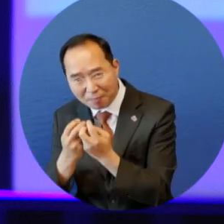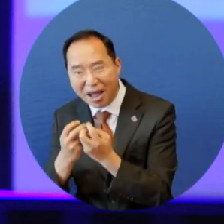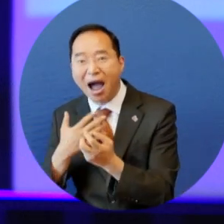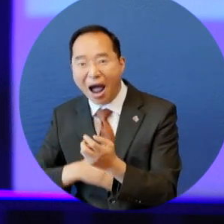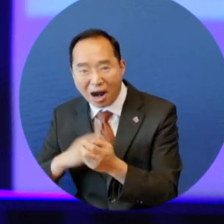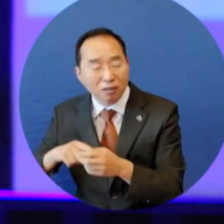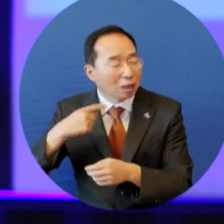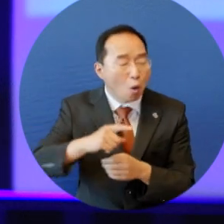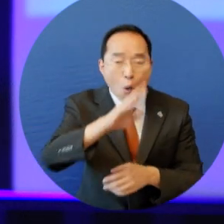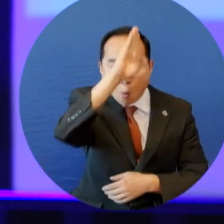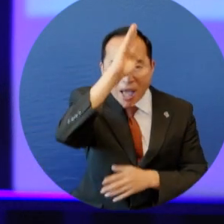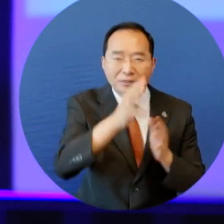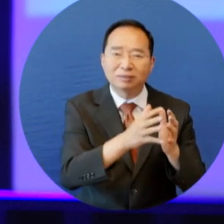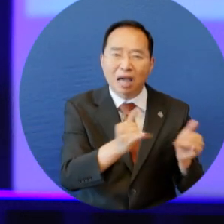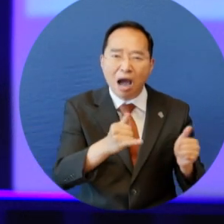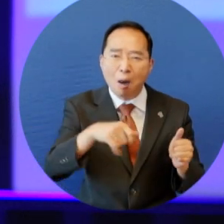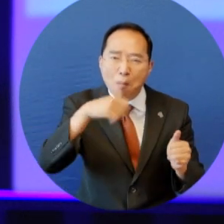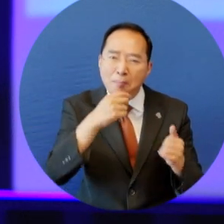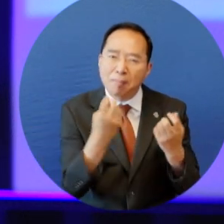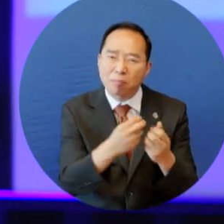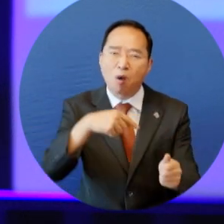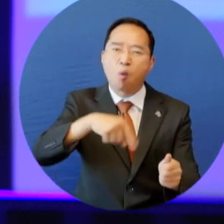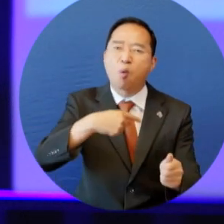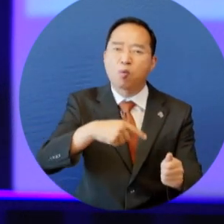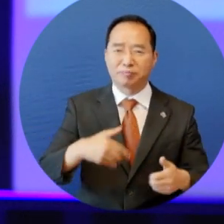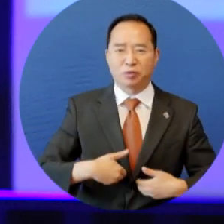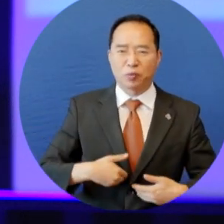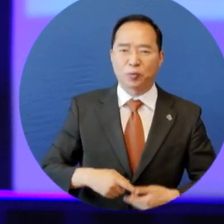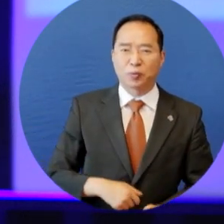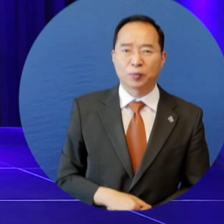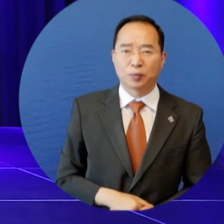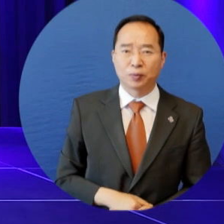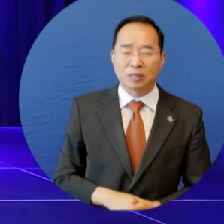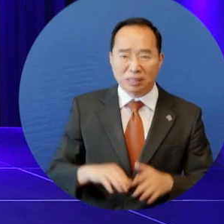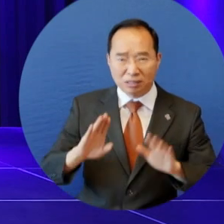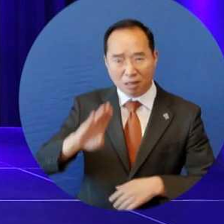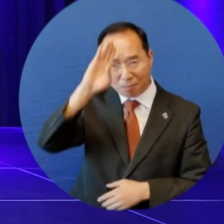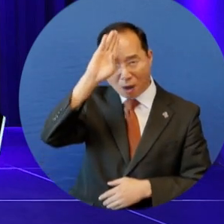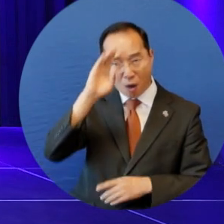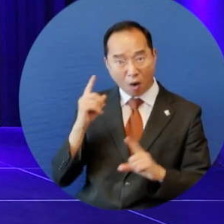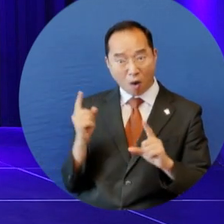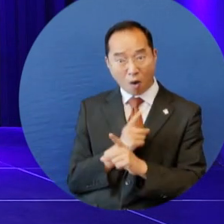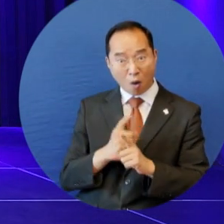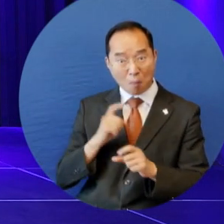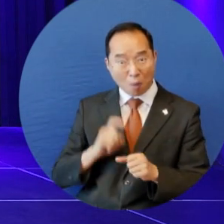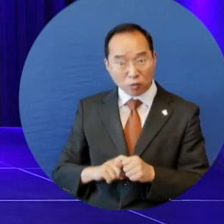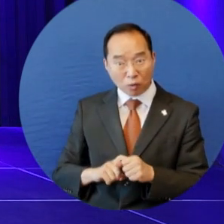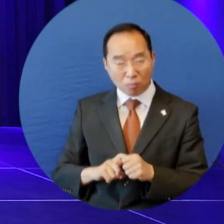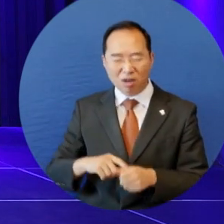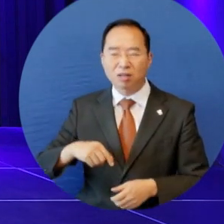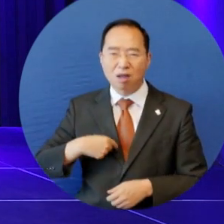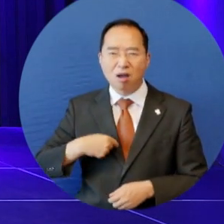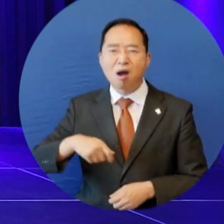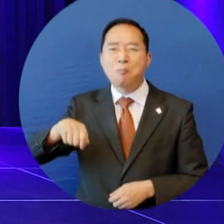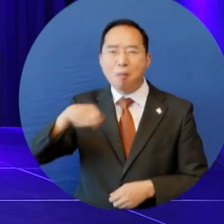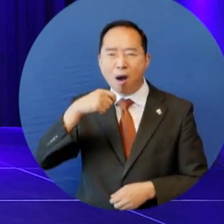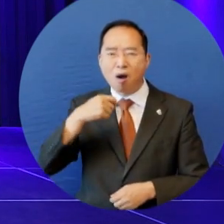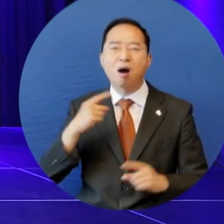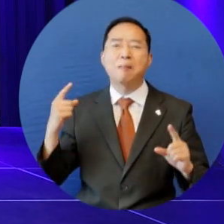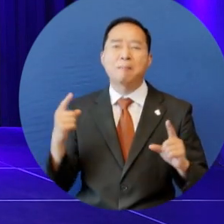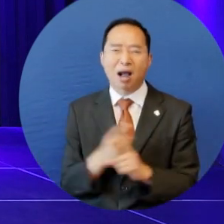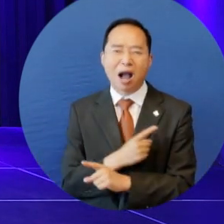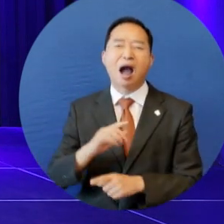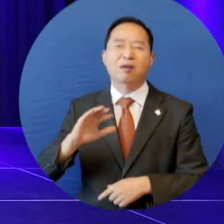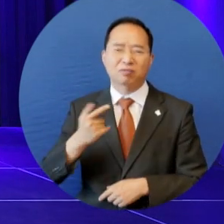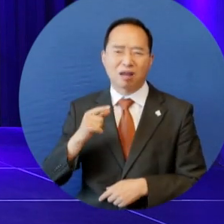어떻게 요리해서 어떻게 먹을 것인가를 코칭해 주어야 된다는 것이죠. 이제는 병을 치료하기 위해서는 먹거리를